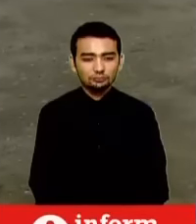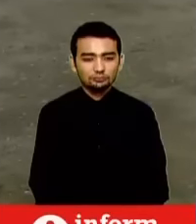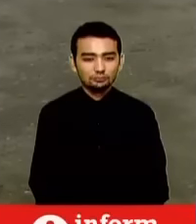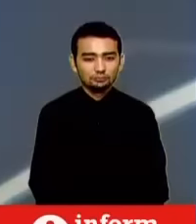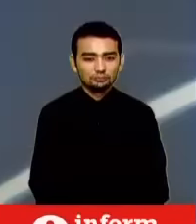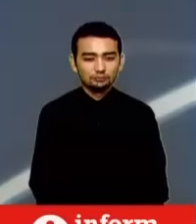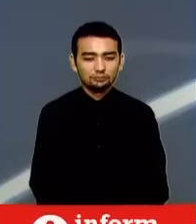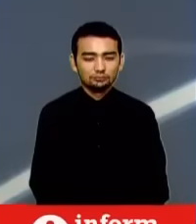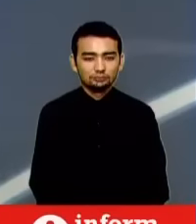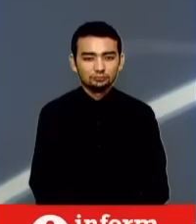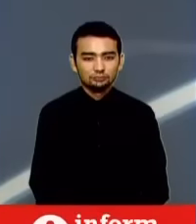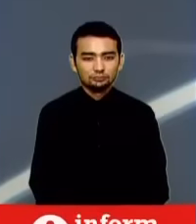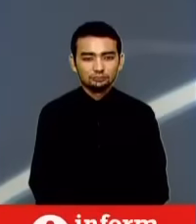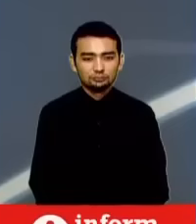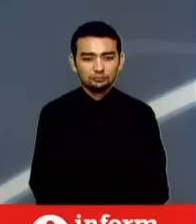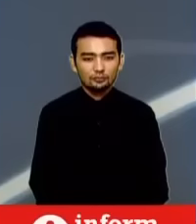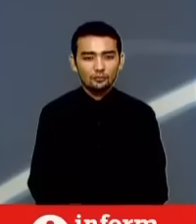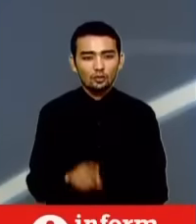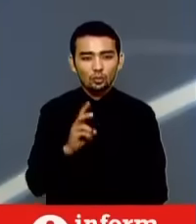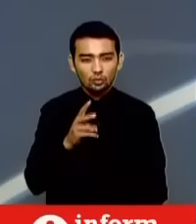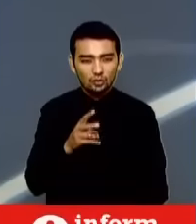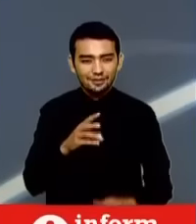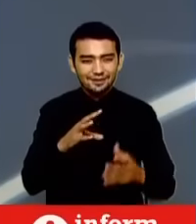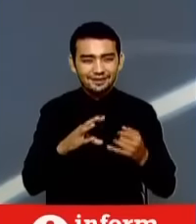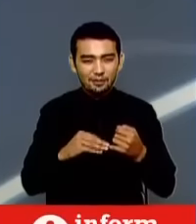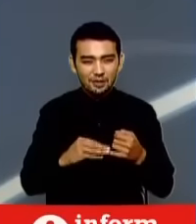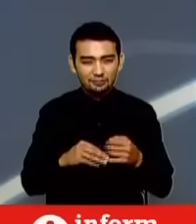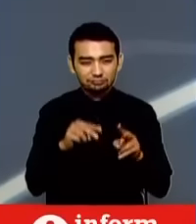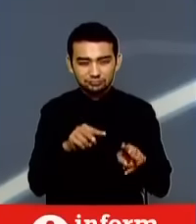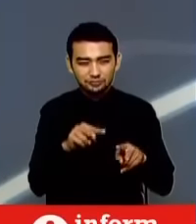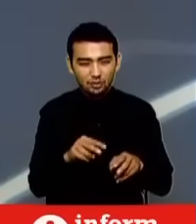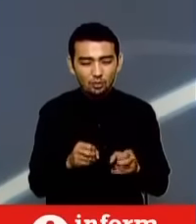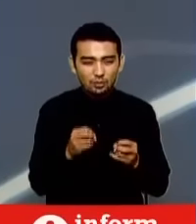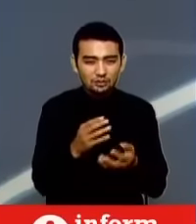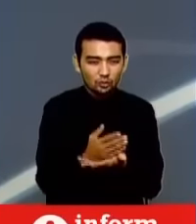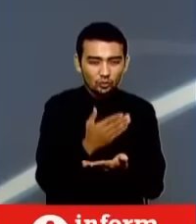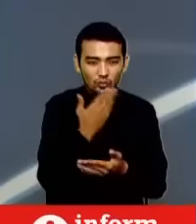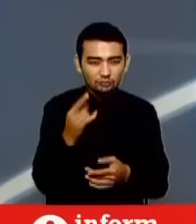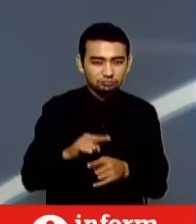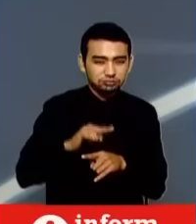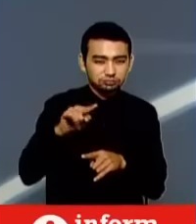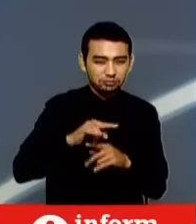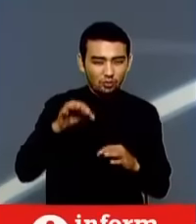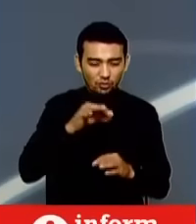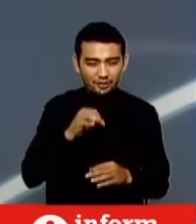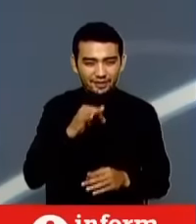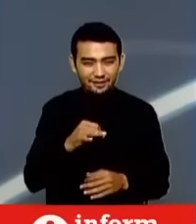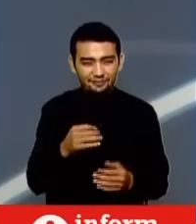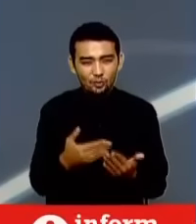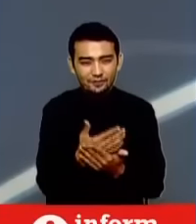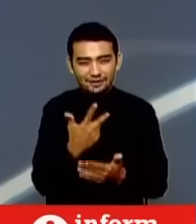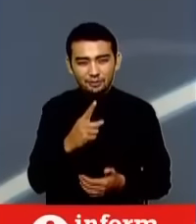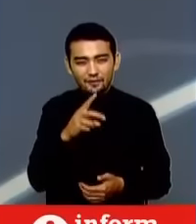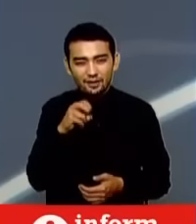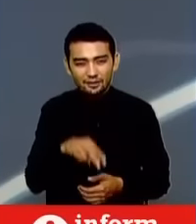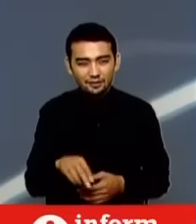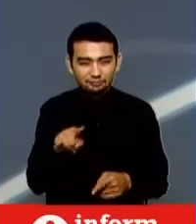область. Кто с земли следит за безопасностью полетов? Журналисты портала Информбюро подготовили материал о